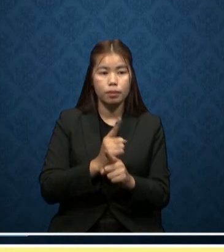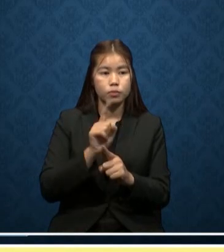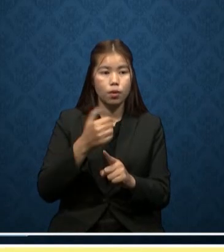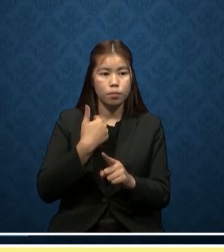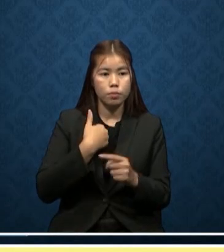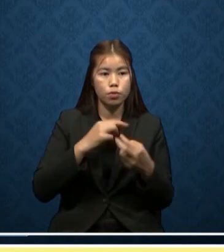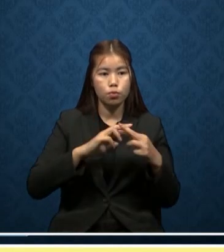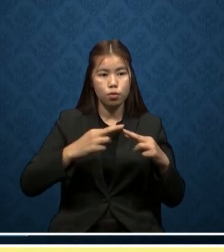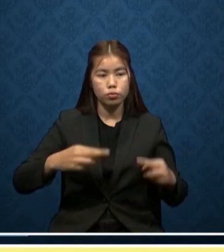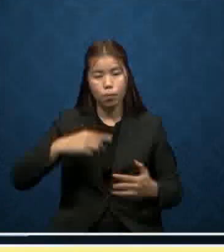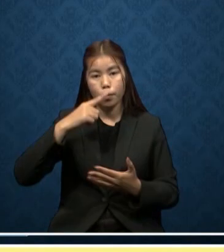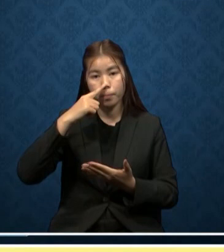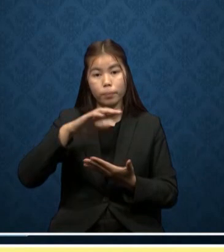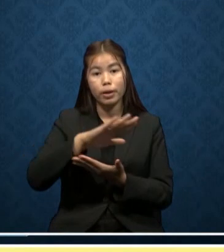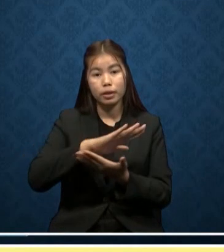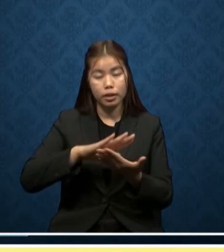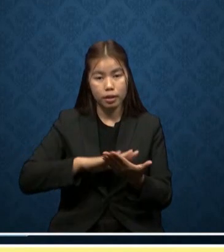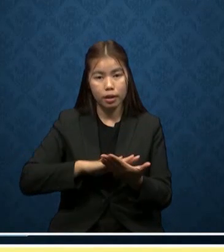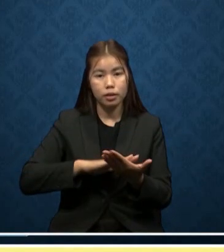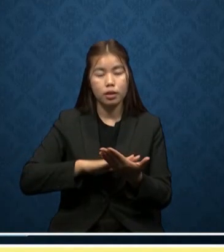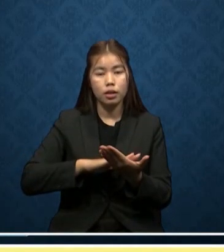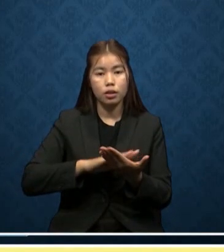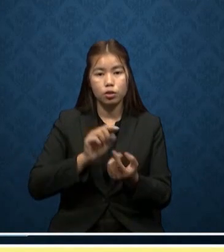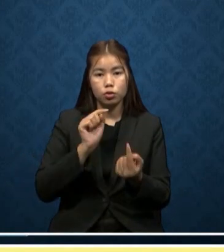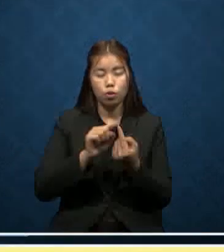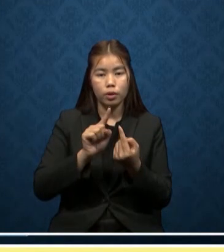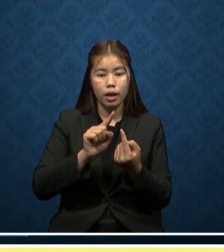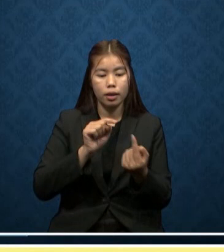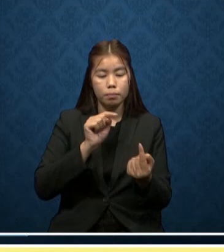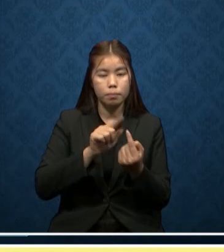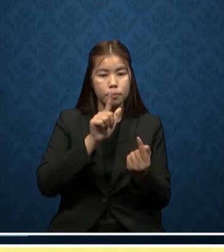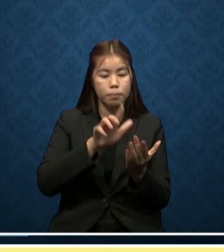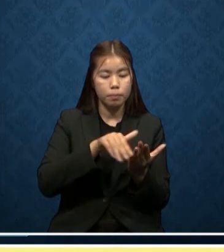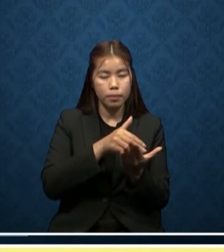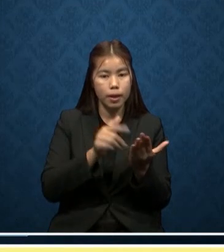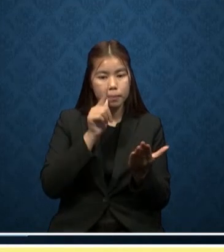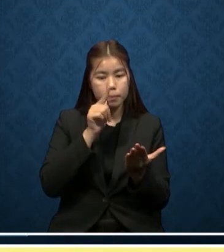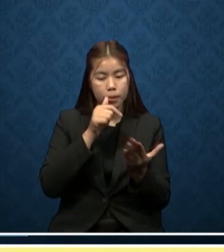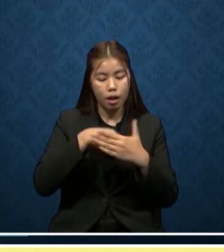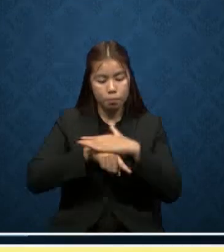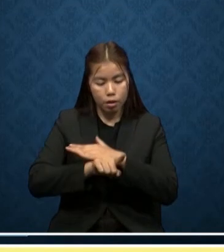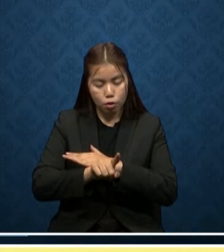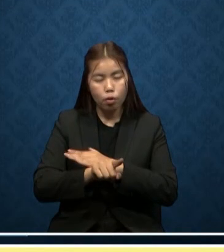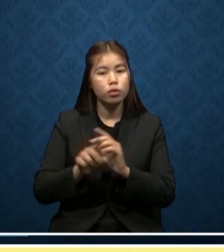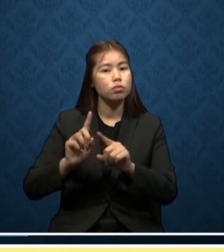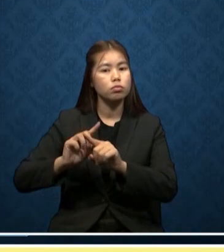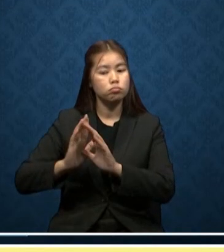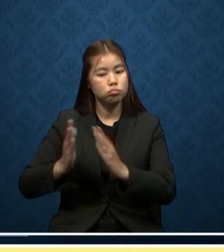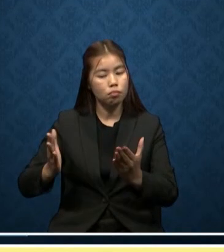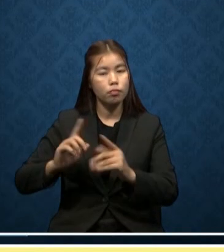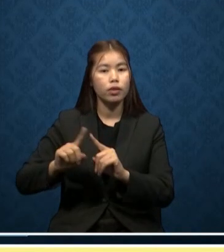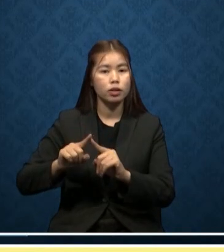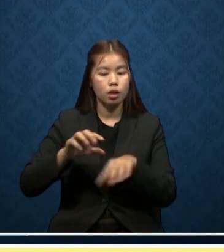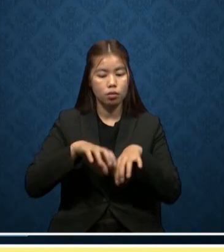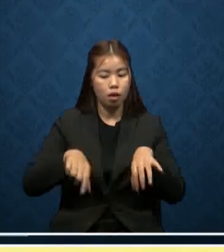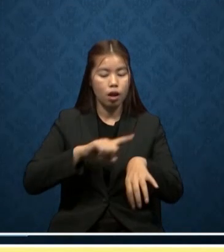ค่าประเทศไทยโดยเฉพาะเป้าหมายและแผนแม่บทย่อยที่หน่วยงานมีหน้าที่และอำนาจ